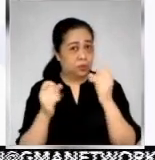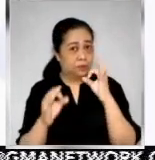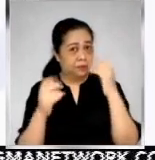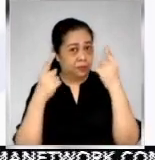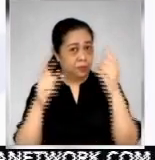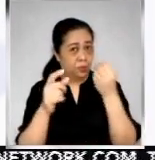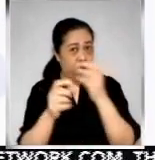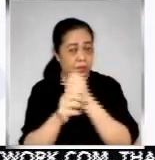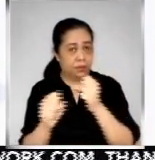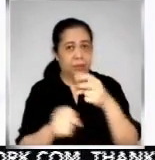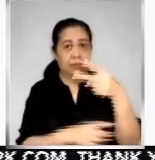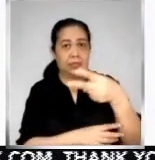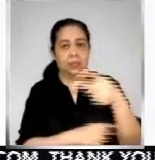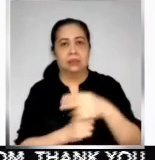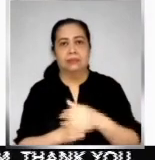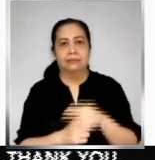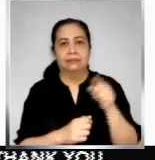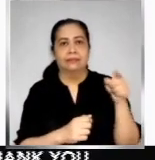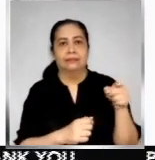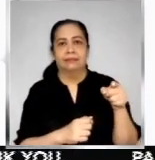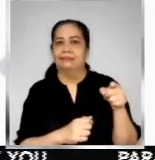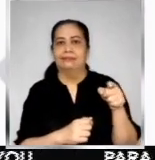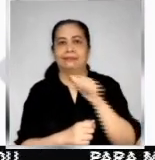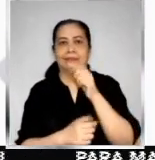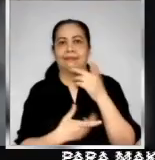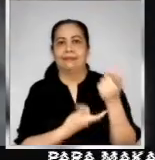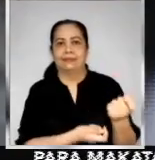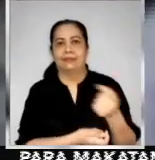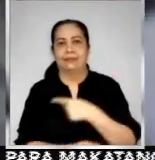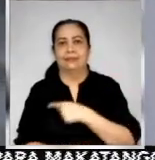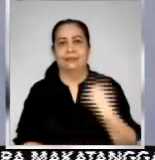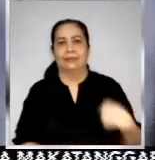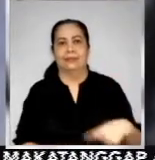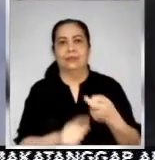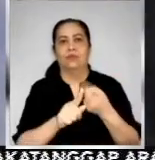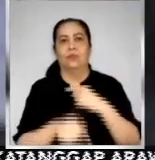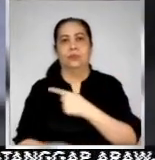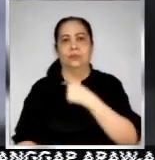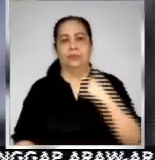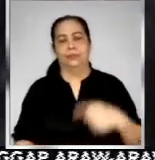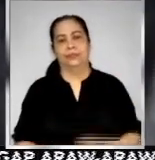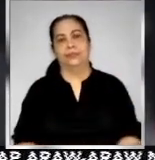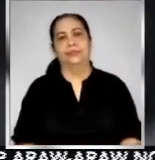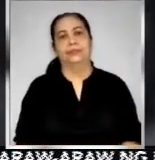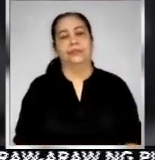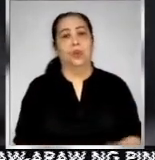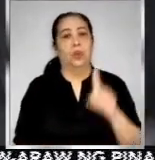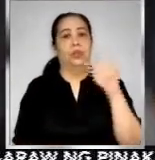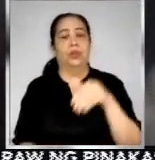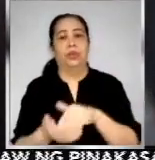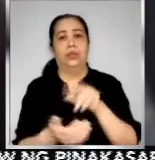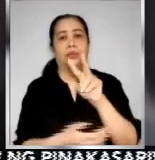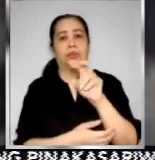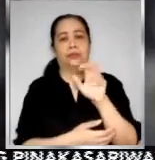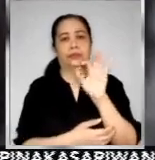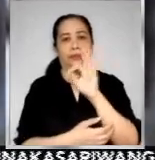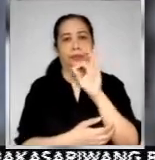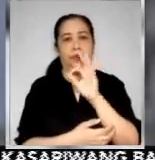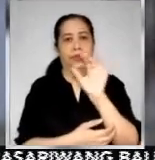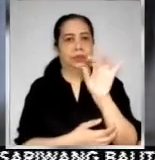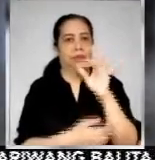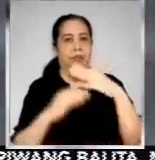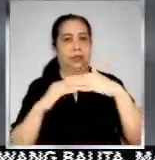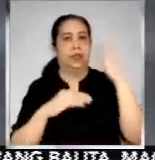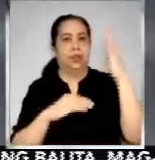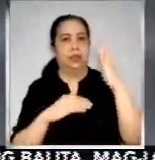second, that they don't trust vaccines coming from China. 1,200 na Pilipinong edad 18 pataas ang tinanong